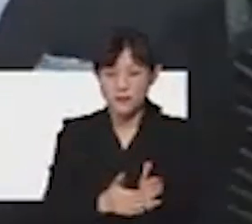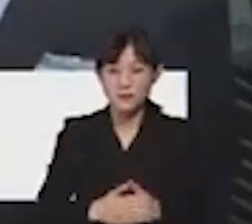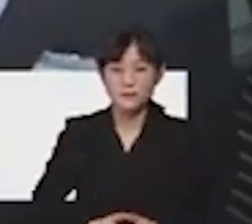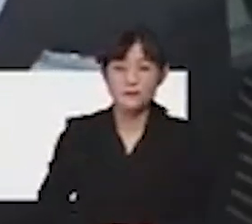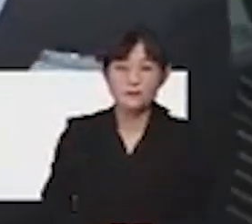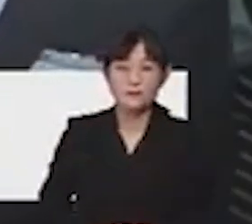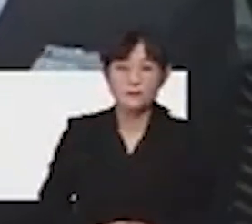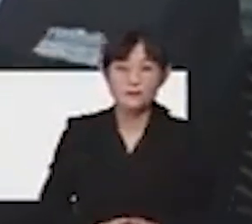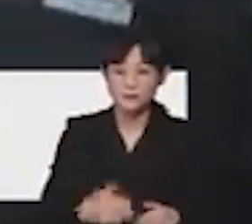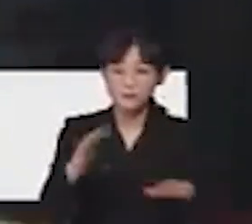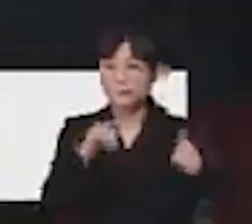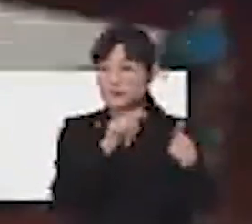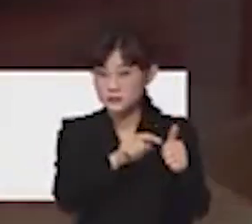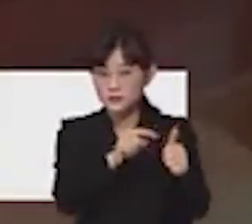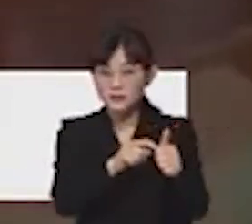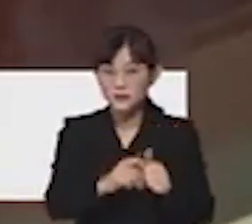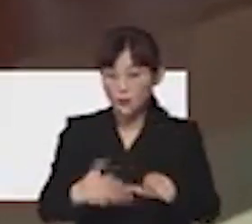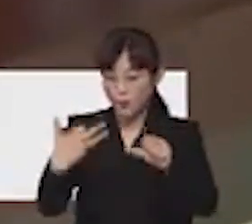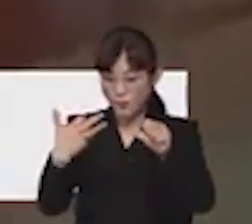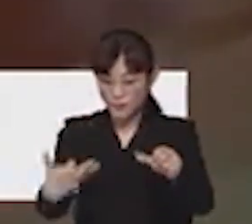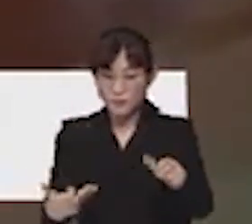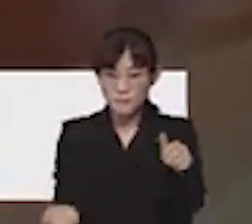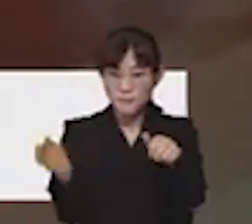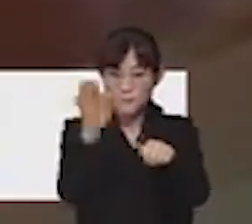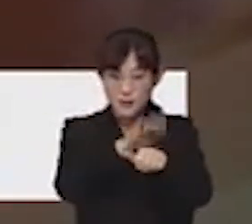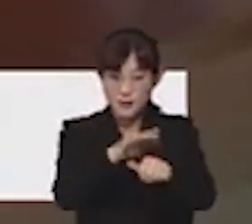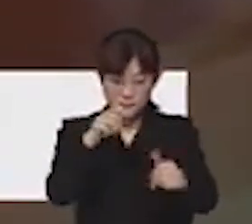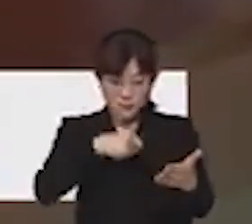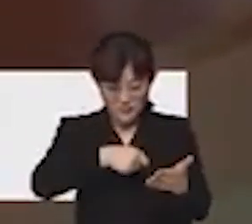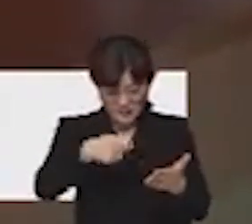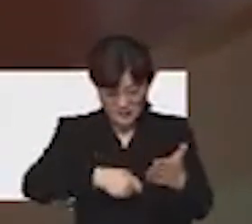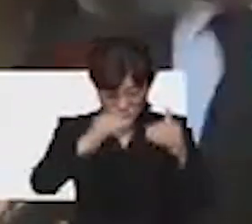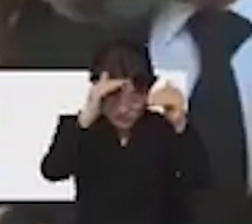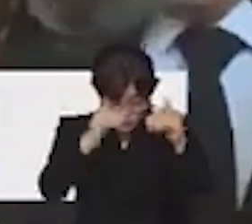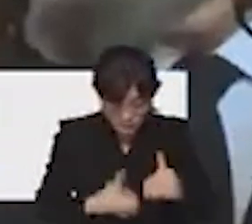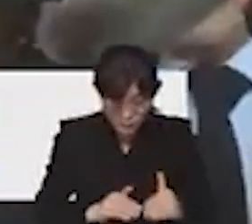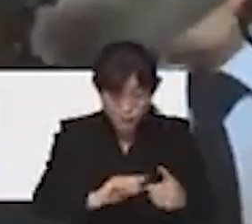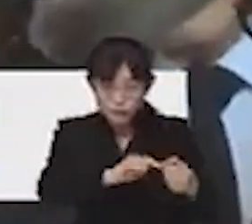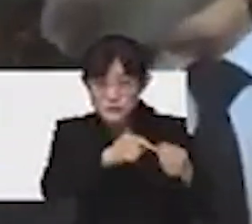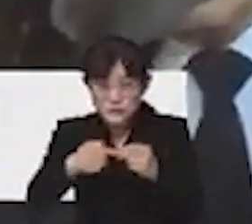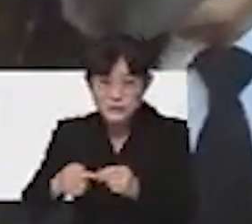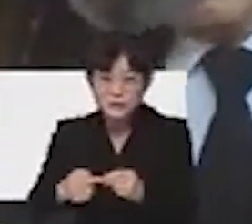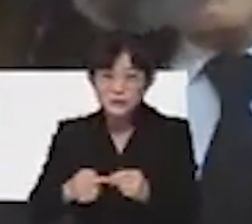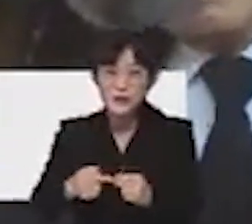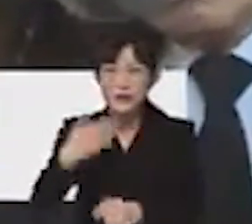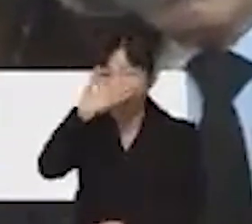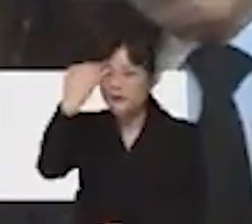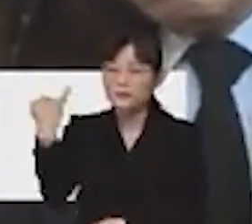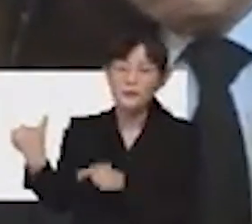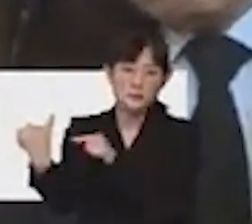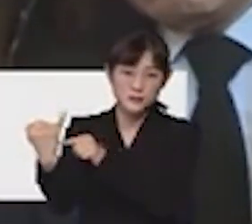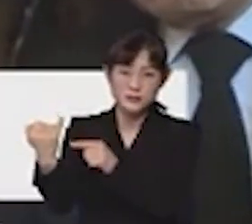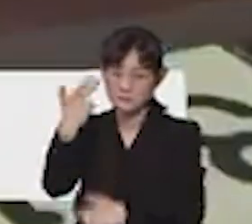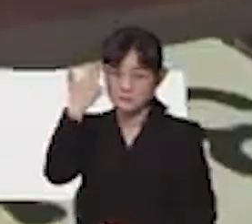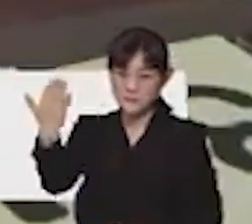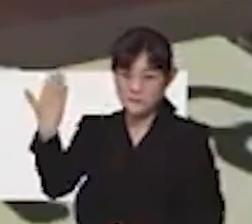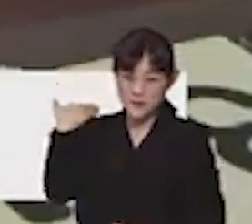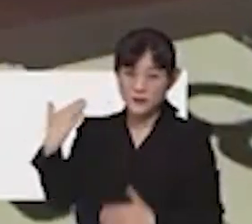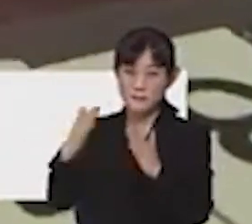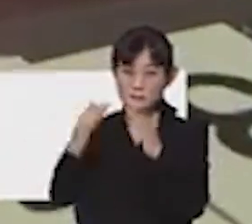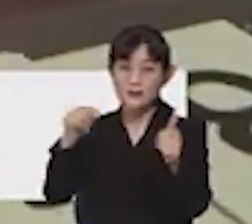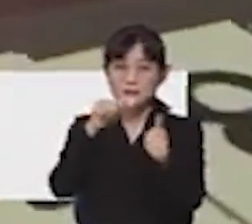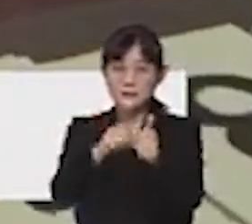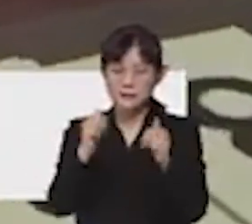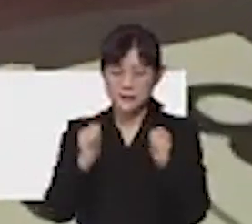고 전두환 씨의 손자 전우원 씨가 5.18 민주묘지 방명록에 남긴 글은 전 씨 할머니인 이순자 씨가 과거 전두환 씨의